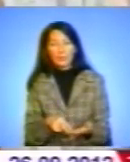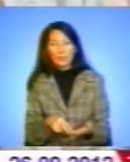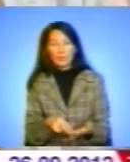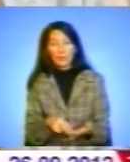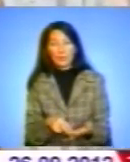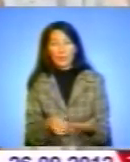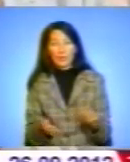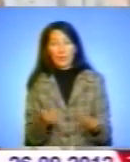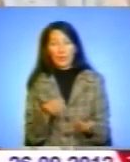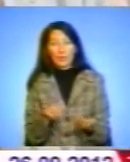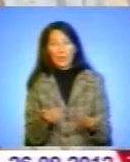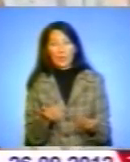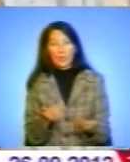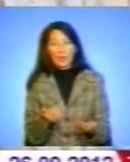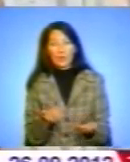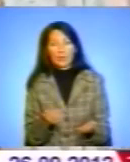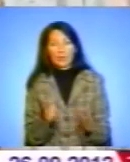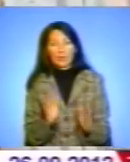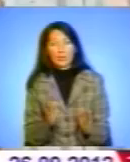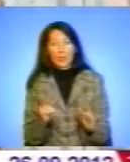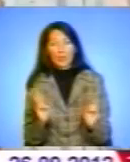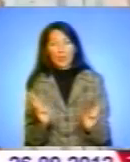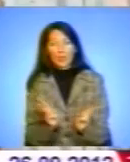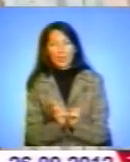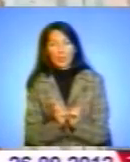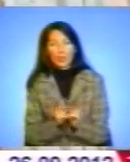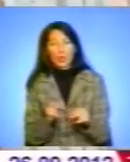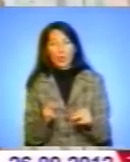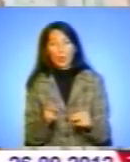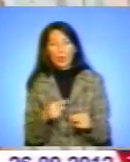та лише подібну зустрічаю,